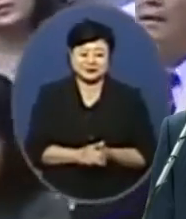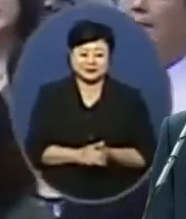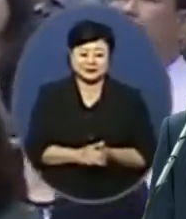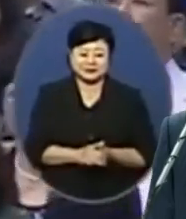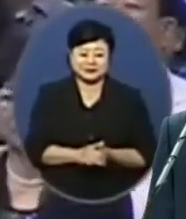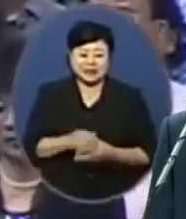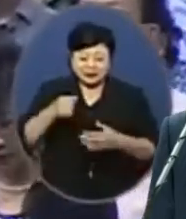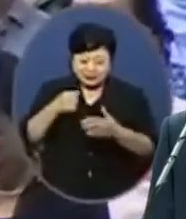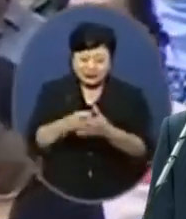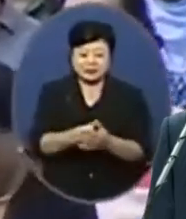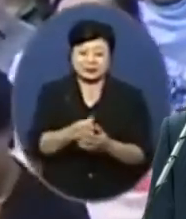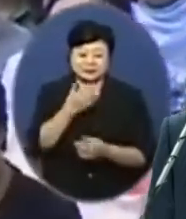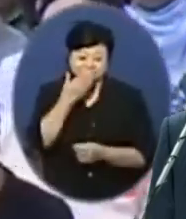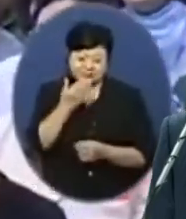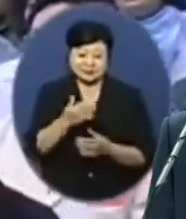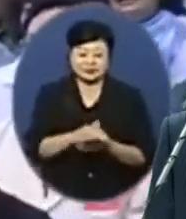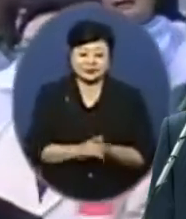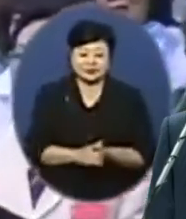담대해질 수 있습니다.